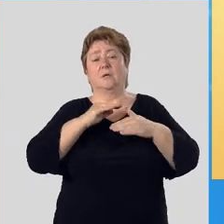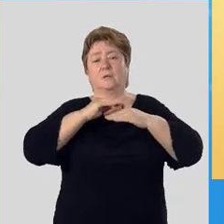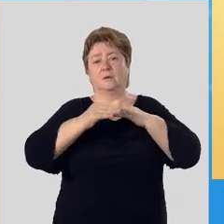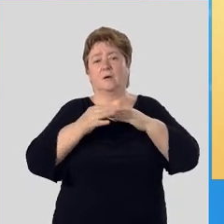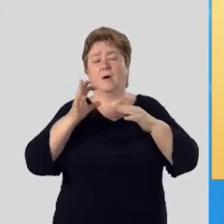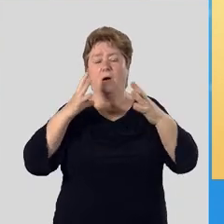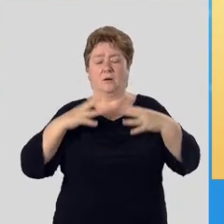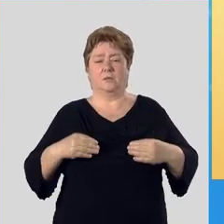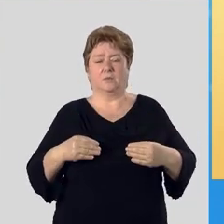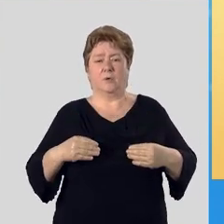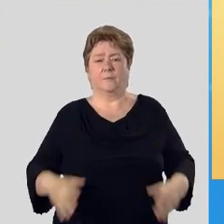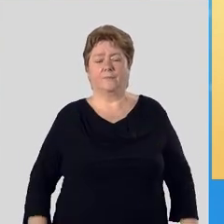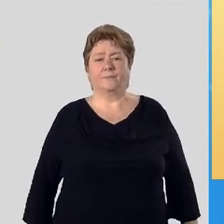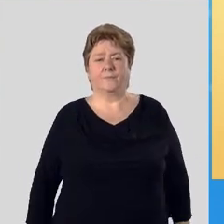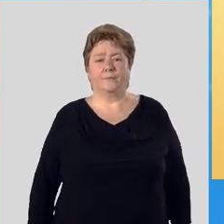тканей организма.